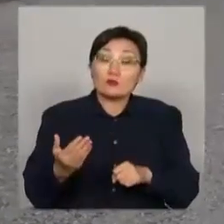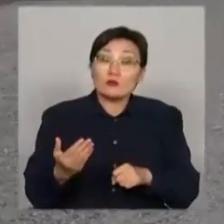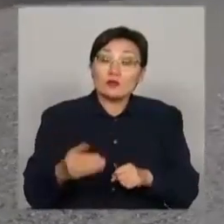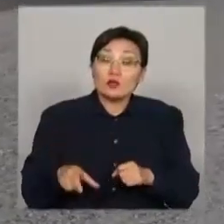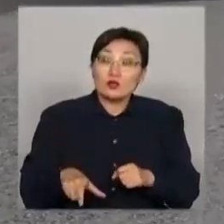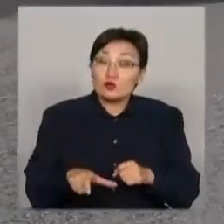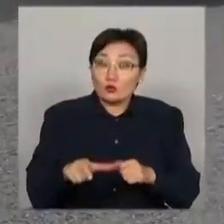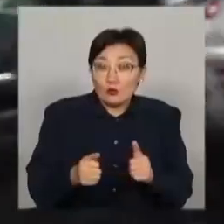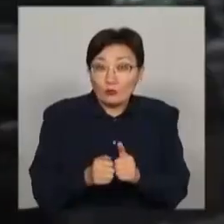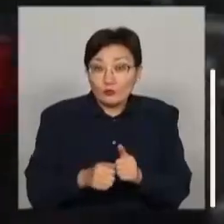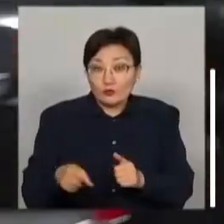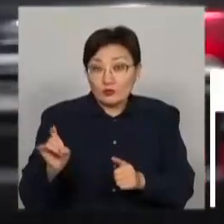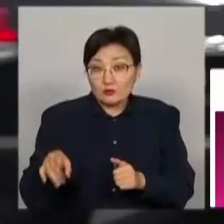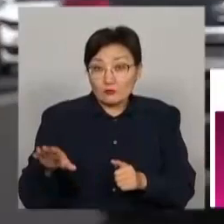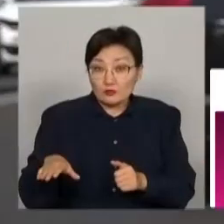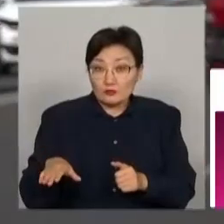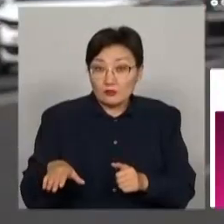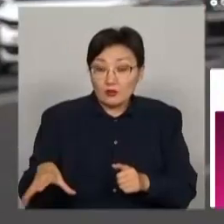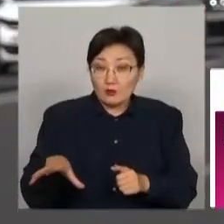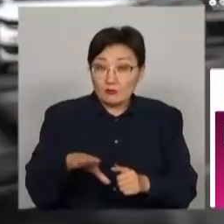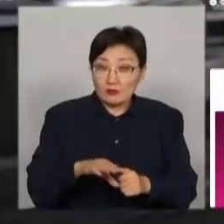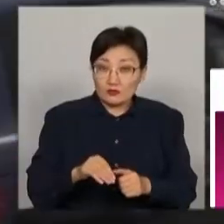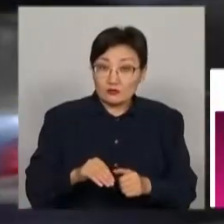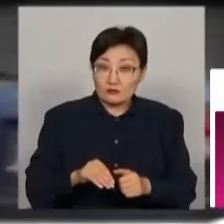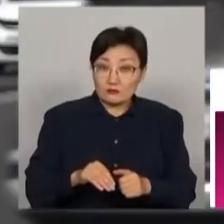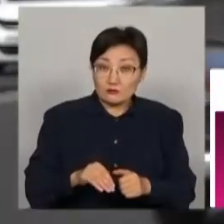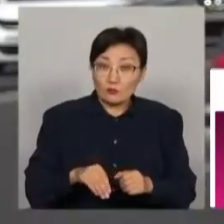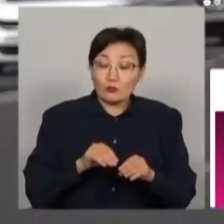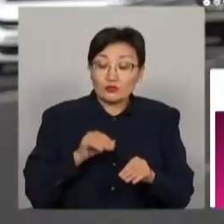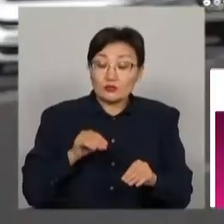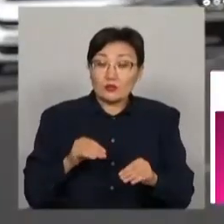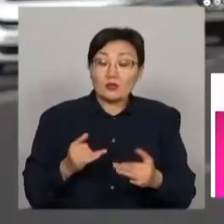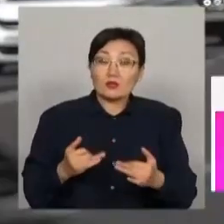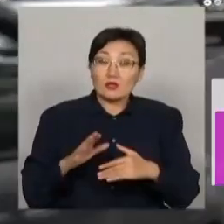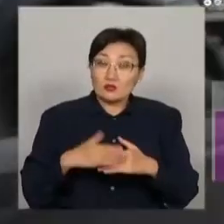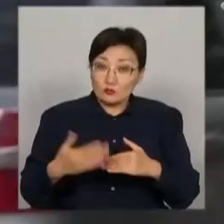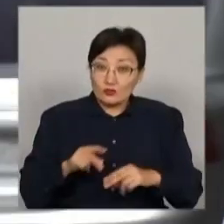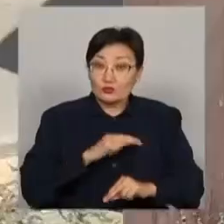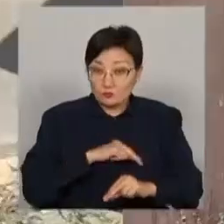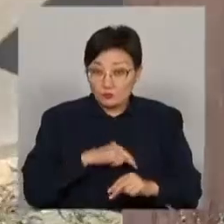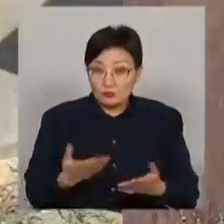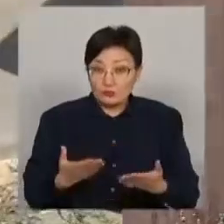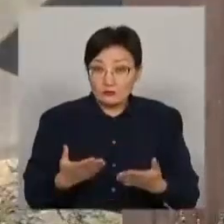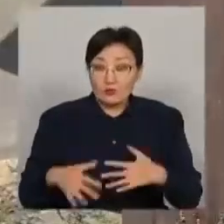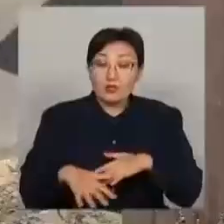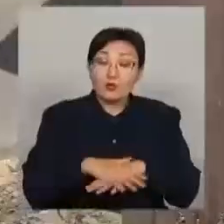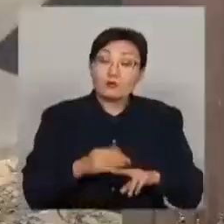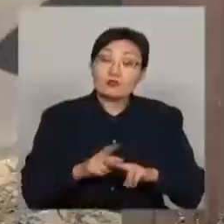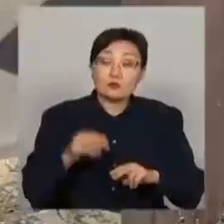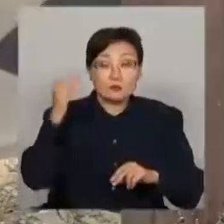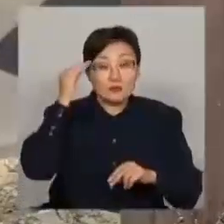бойына ұстамасақ. Пробка барлық жерде. Аздап кешігіп қаламыз жұмысқа. Көпшіліктің бұл